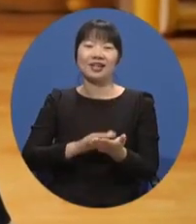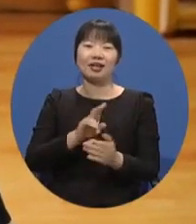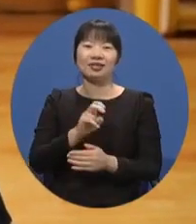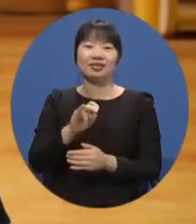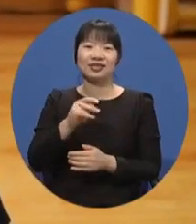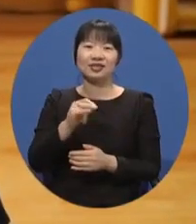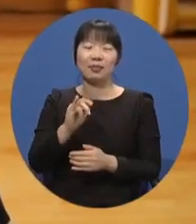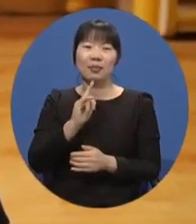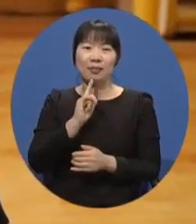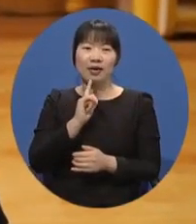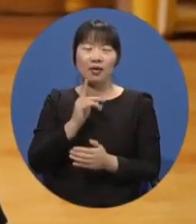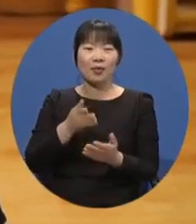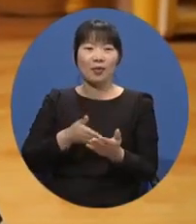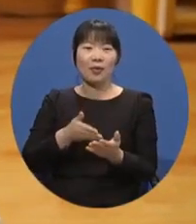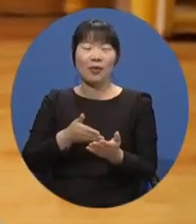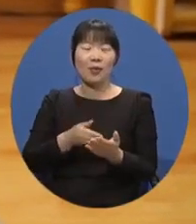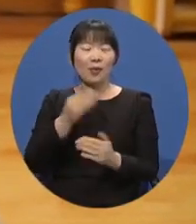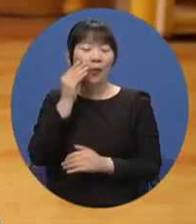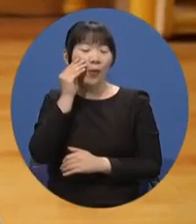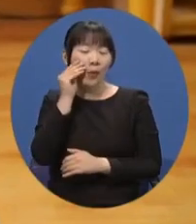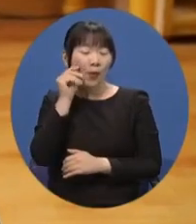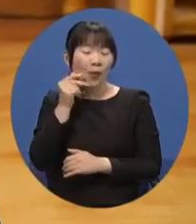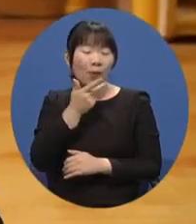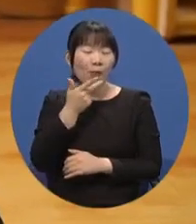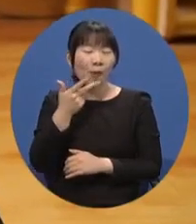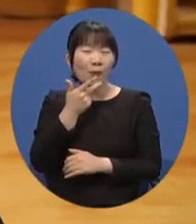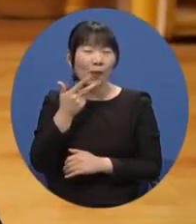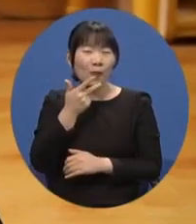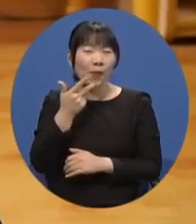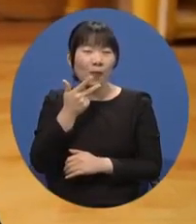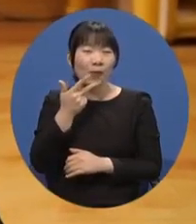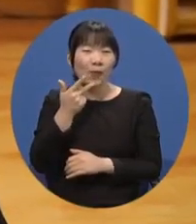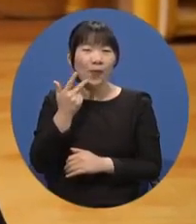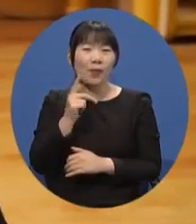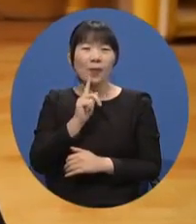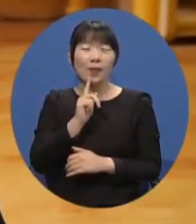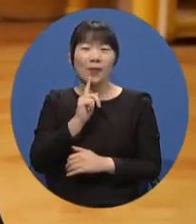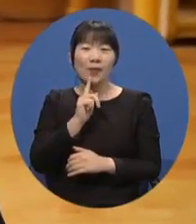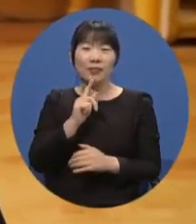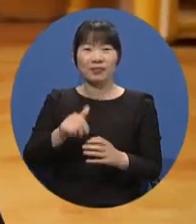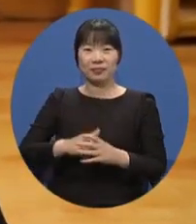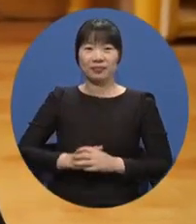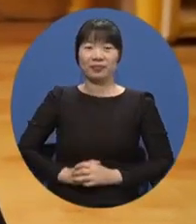a ballerina girl and I like drawing